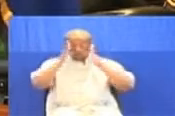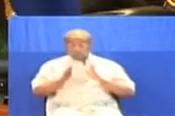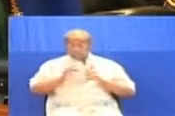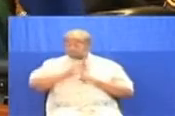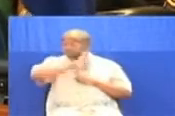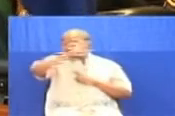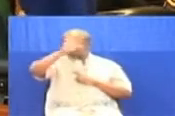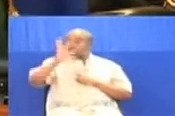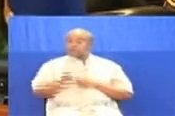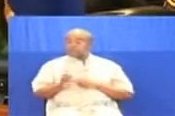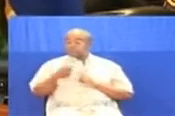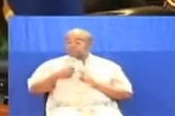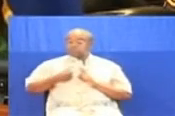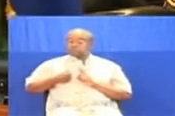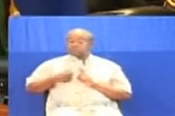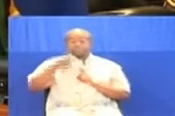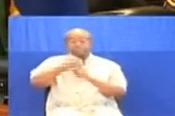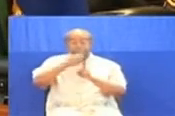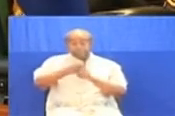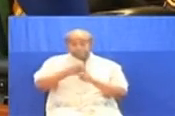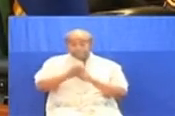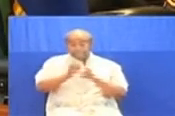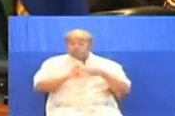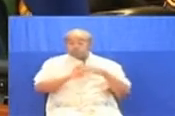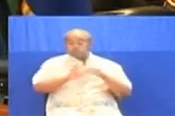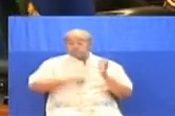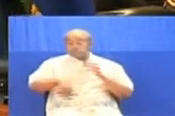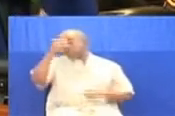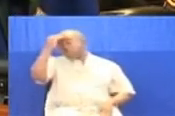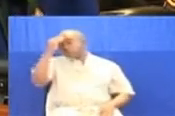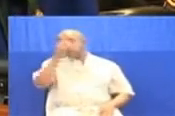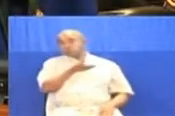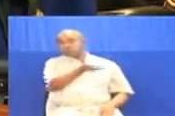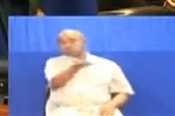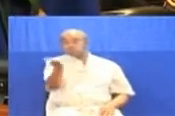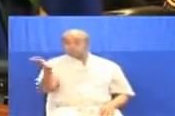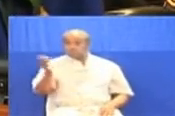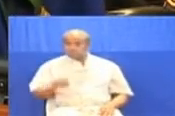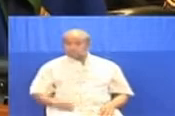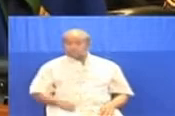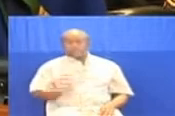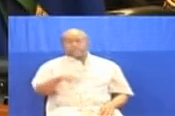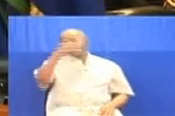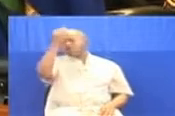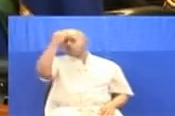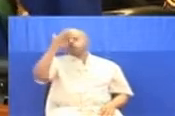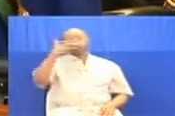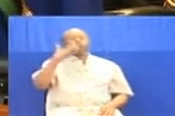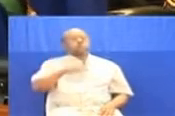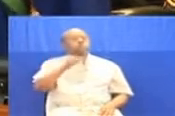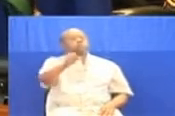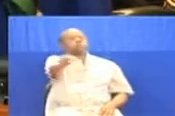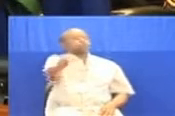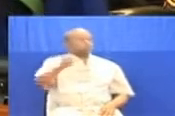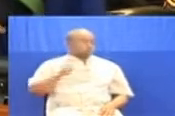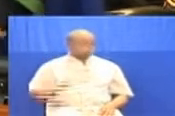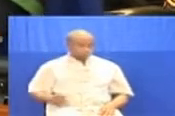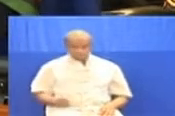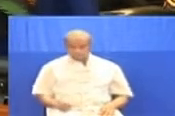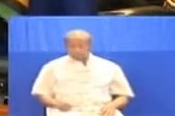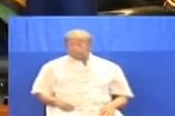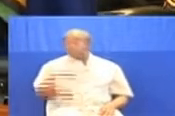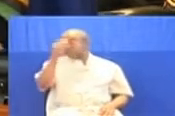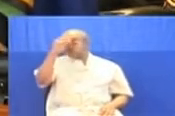wote mnasisitizwa kuhudhuria mafunzo haya ambayo ni ya muhimu sana. Ni ya muhimu